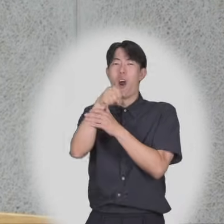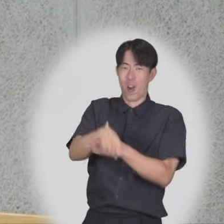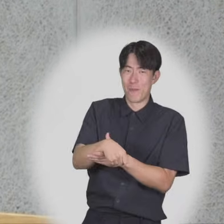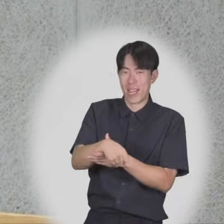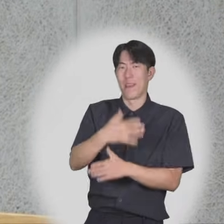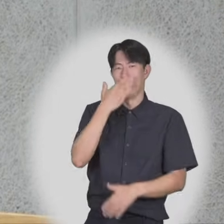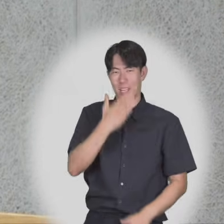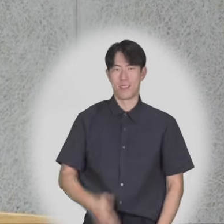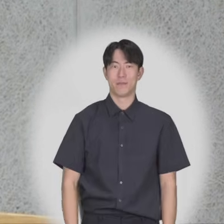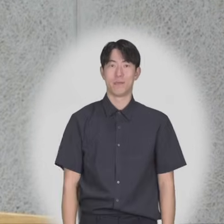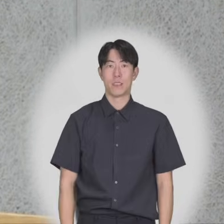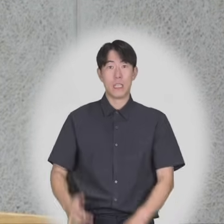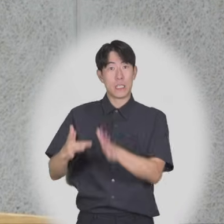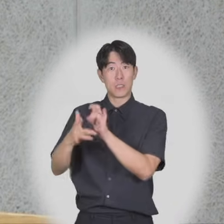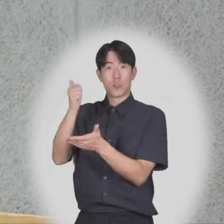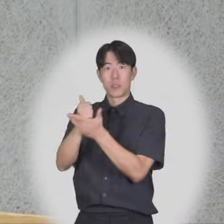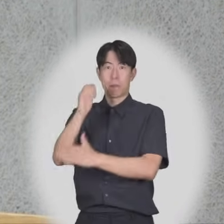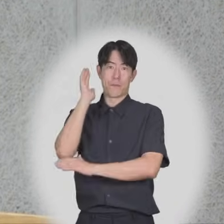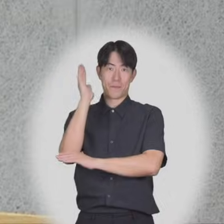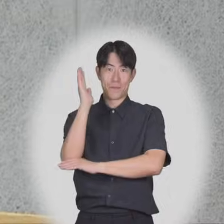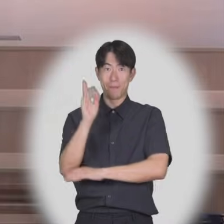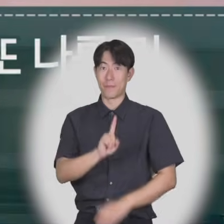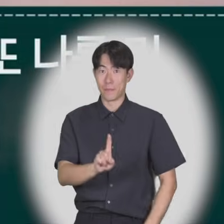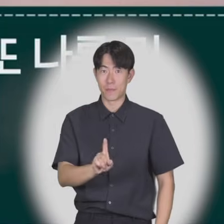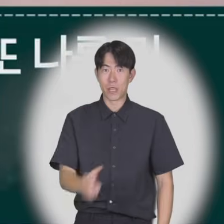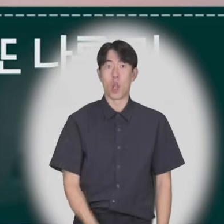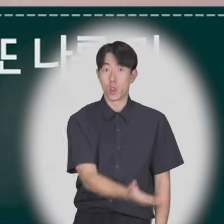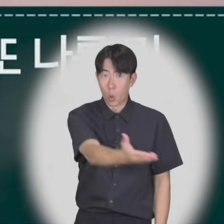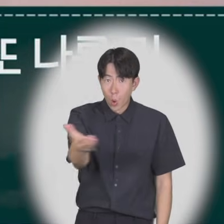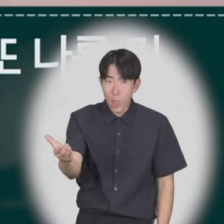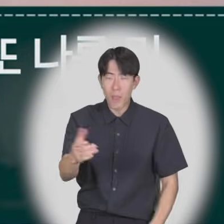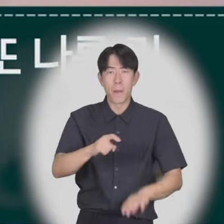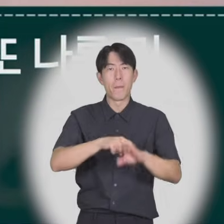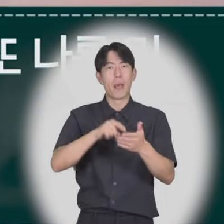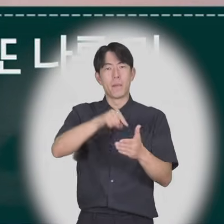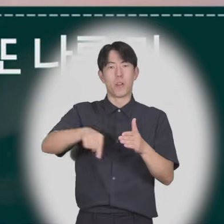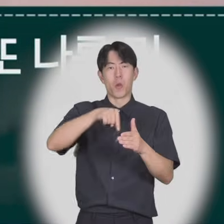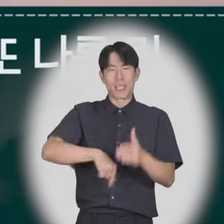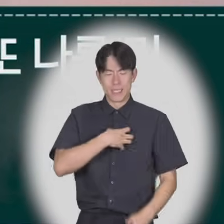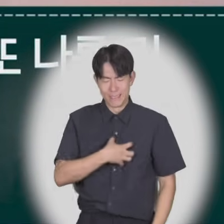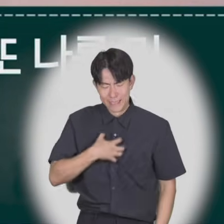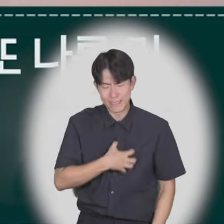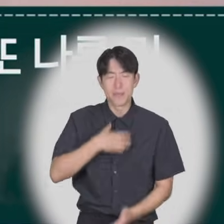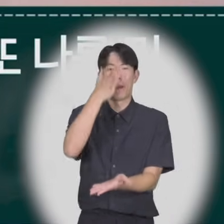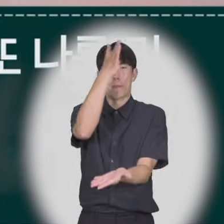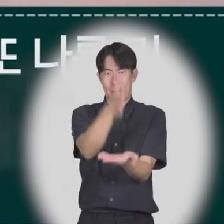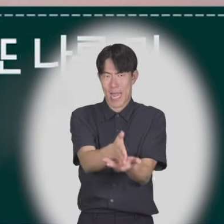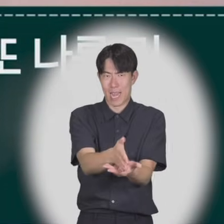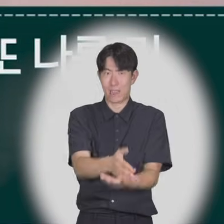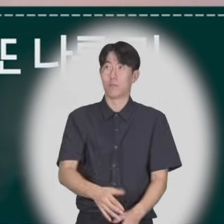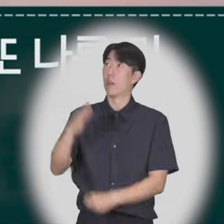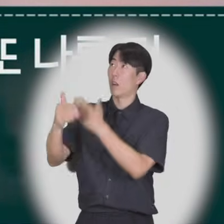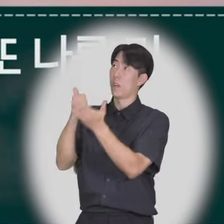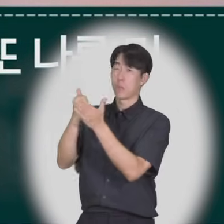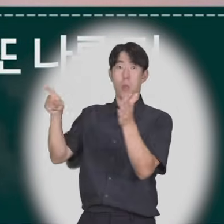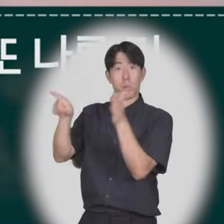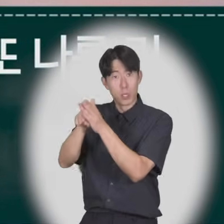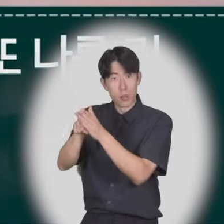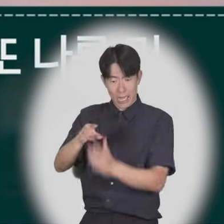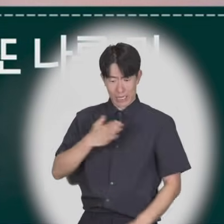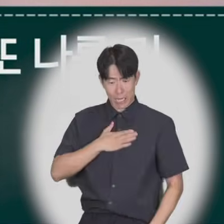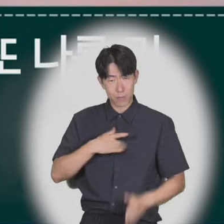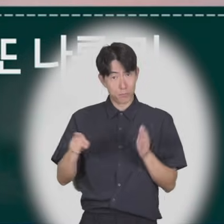예수님께서 말씀하셨죠. 너희는 마음에 근심하지 말라 하나님을 믿으니 또 나를